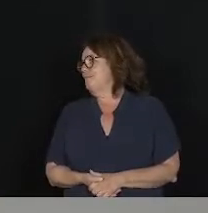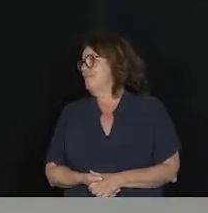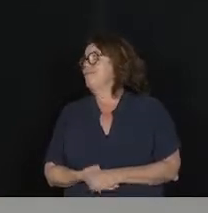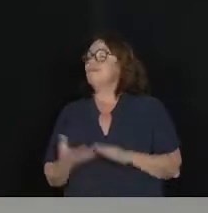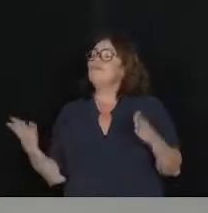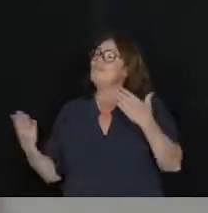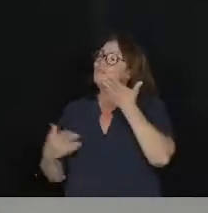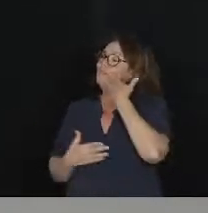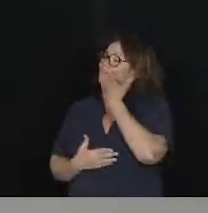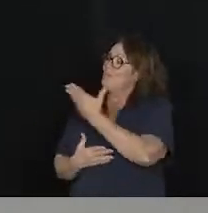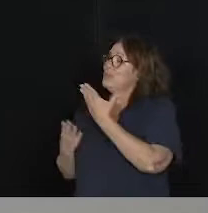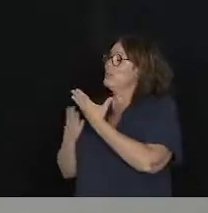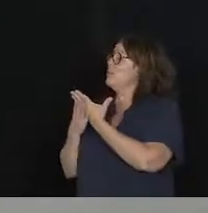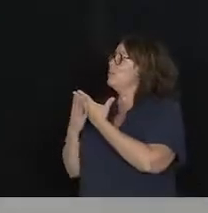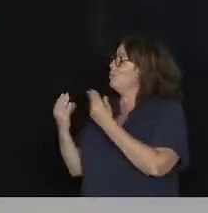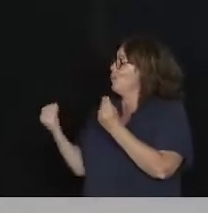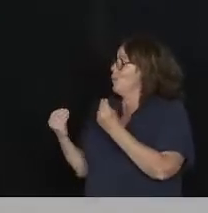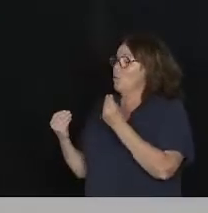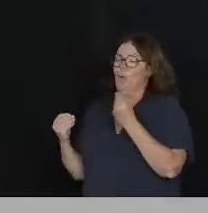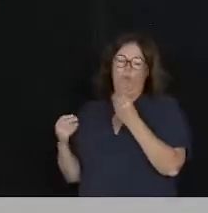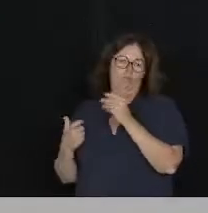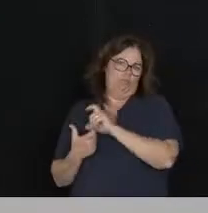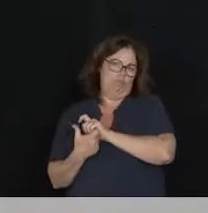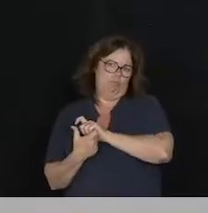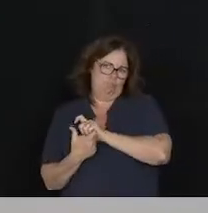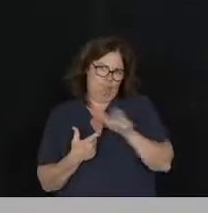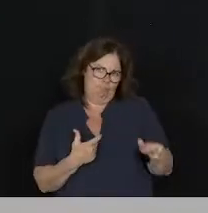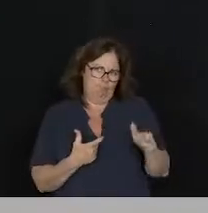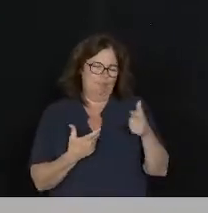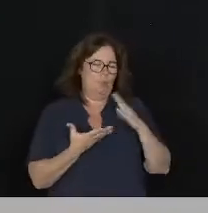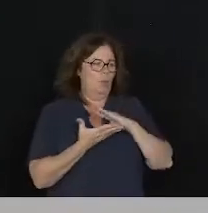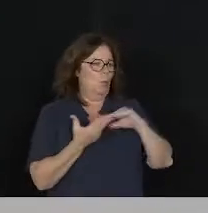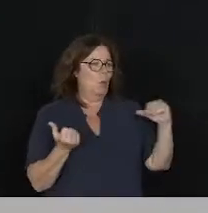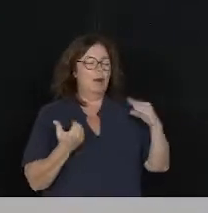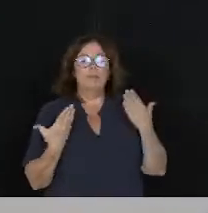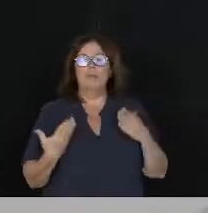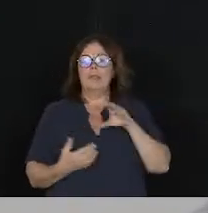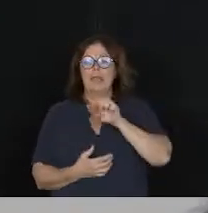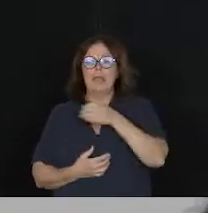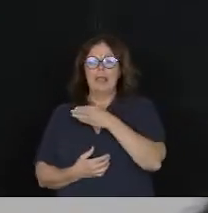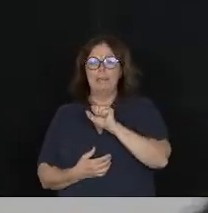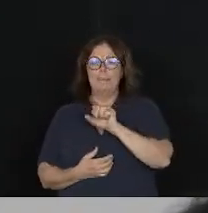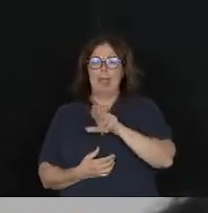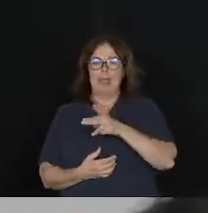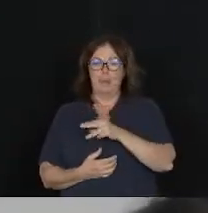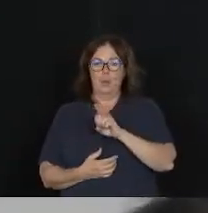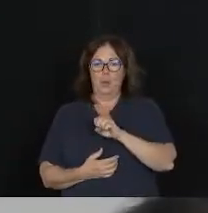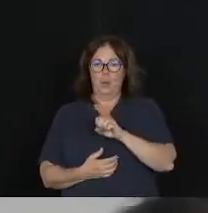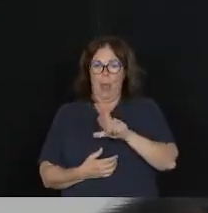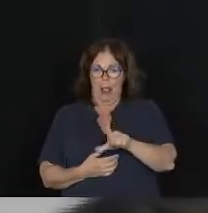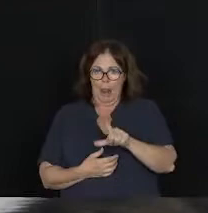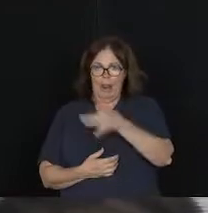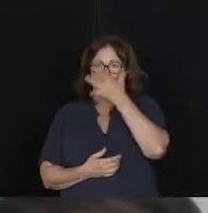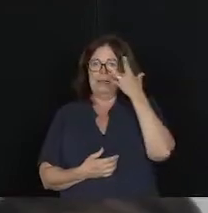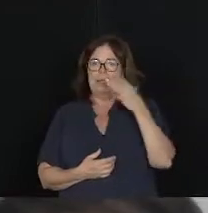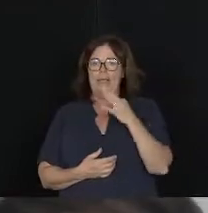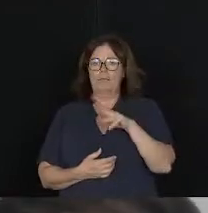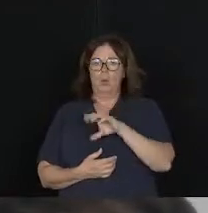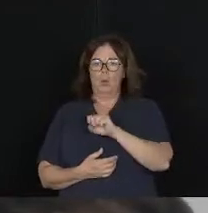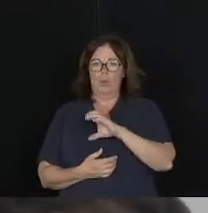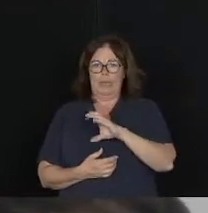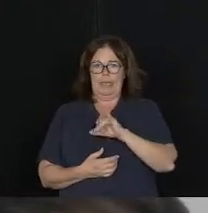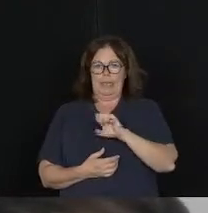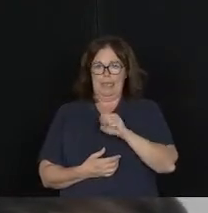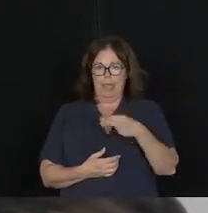Merci beaucoup Clémentine. Alors, pour ne pas perdre de temps, je vais tout de suite passer la parole à Emmanuel Saint-Fucien, puisque si Clémentine nous a montré